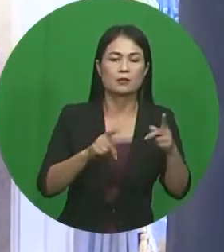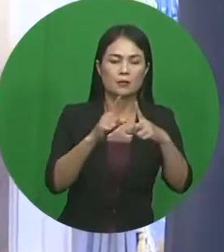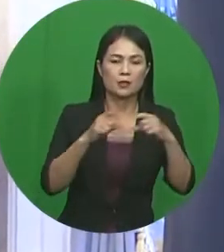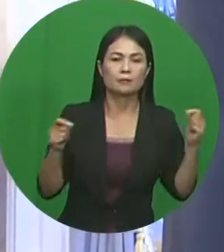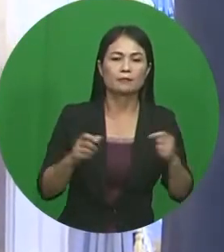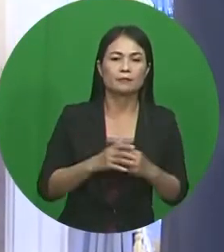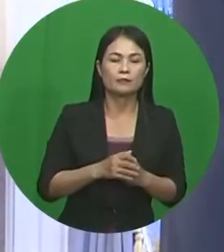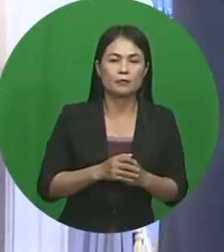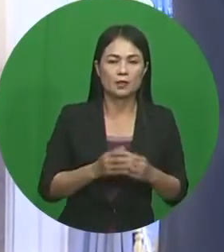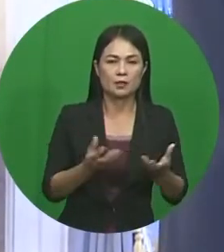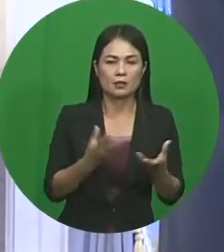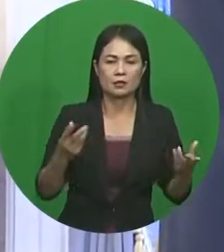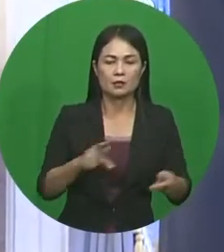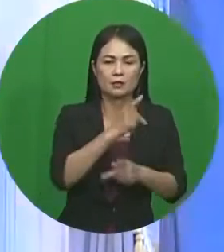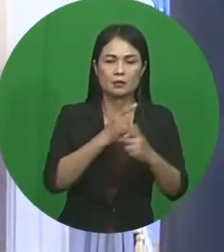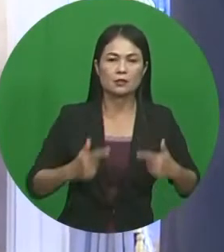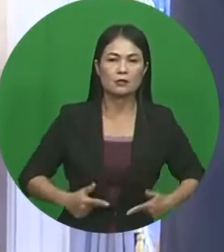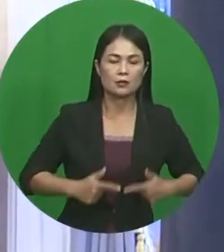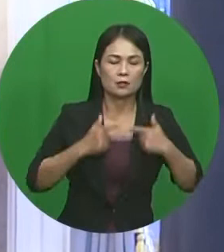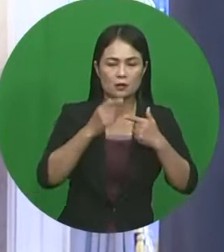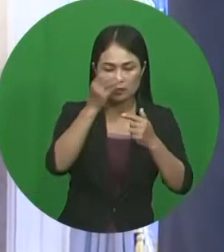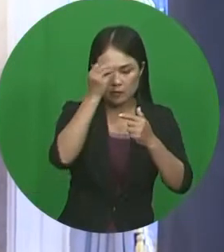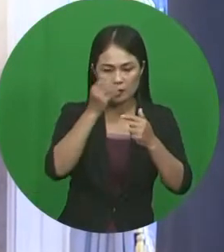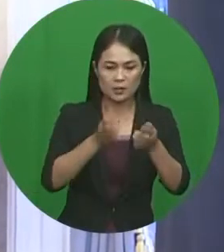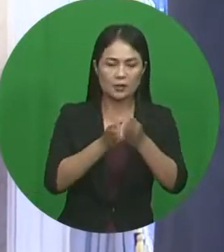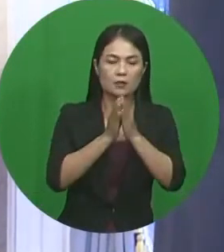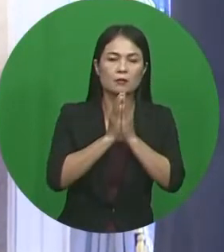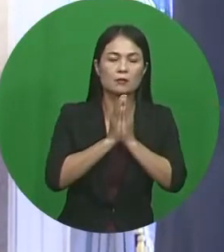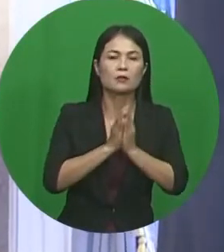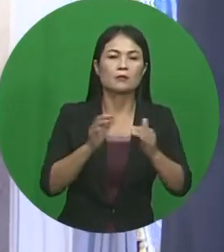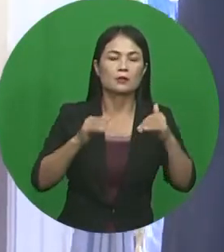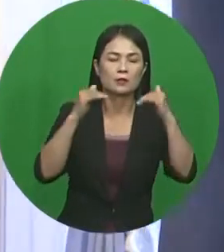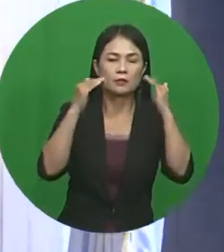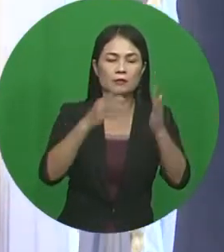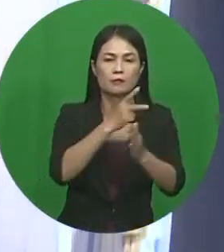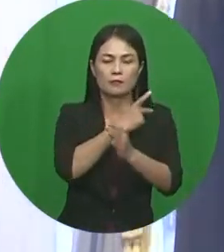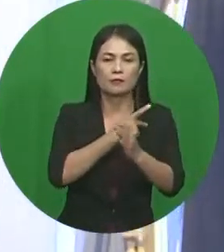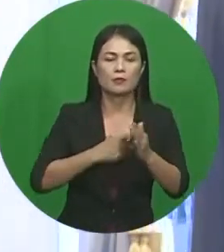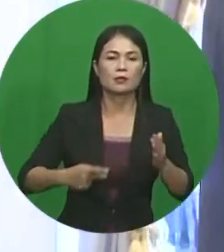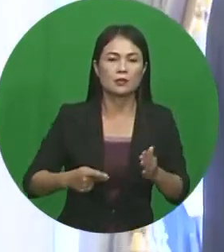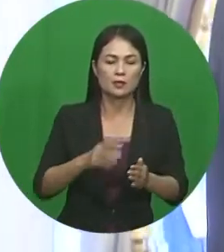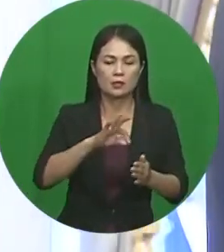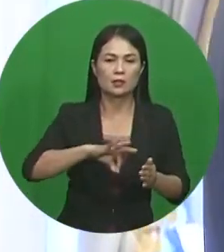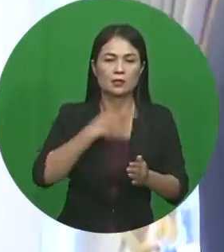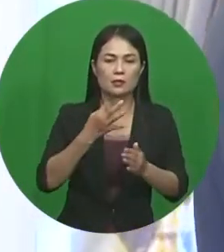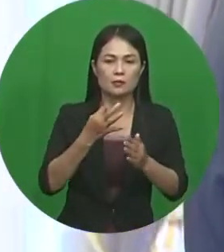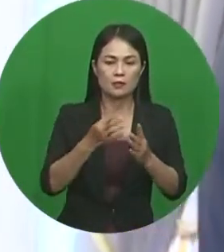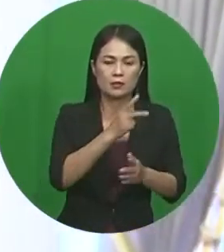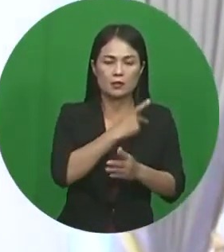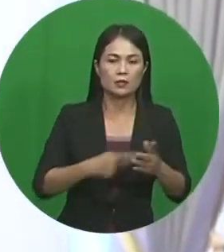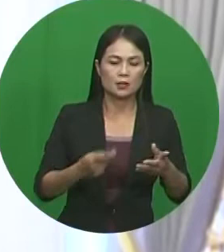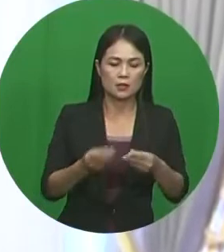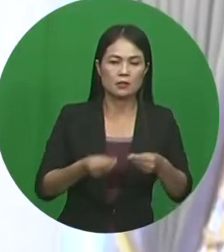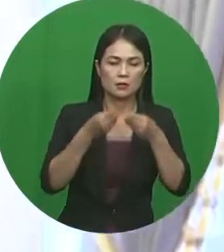នដោយឡែកព្រះករុណាជាអម្ចាស់ជីវិតត្បូងជាទីស្ការៈដ៏ខ្ពង់ខ្ពស់បានសពព្រះរាជរតីប្រុសព្រះរាជ